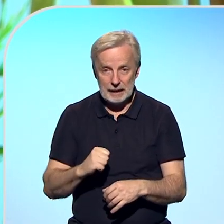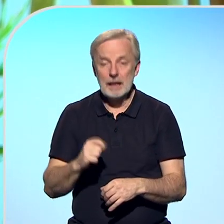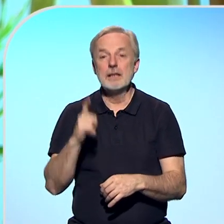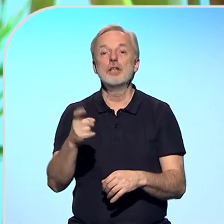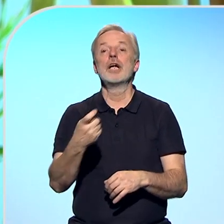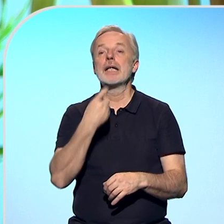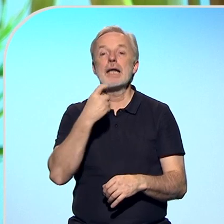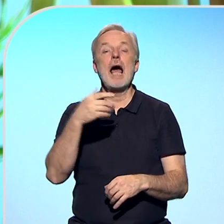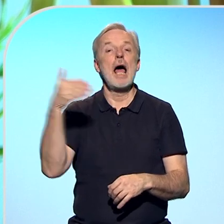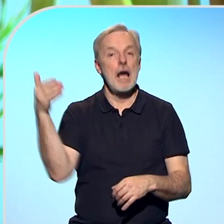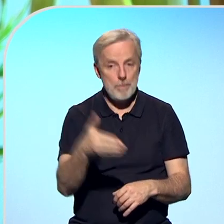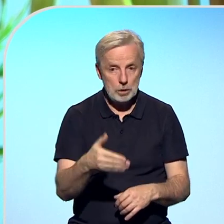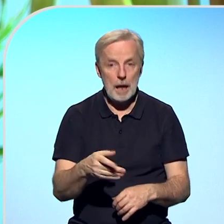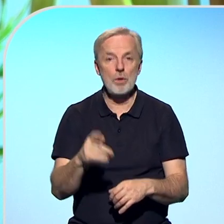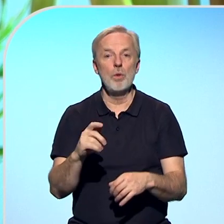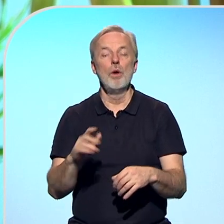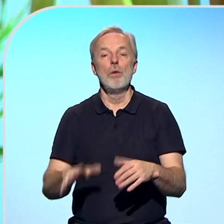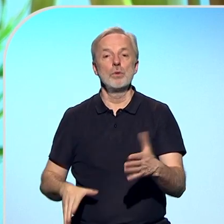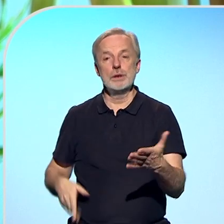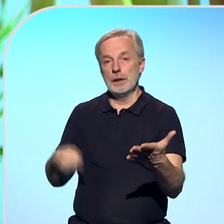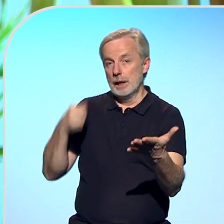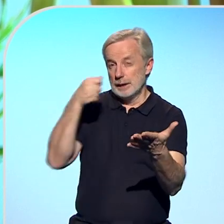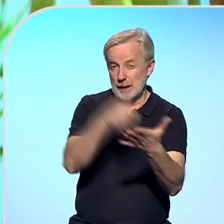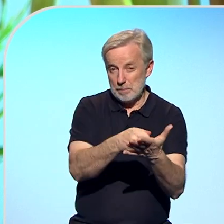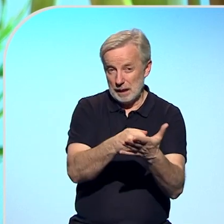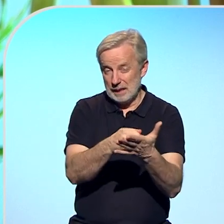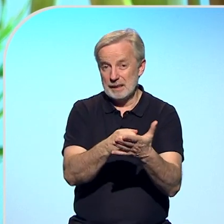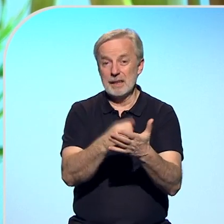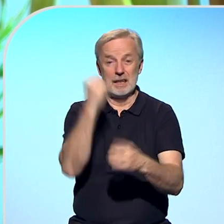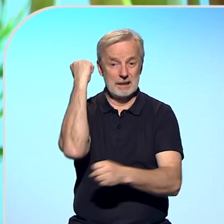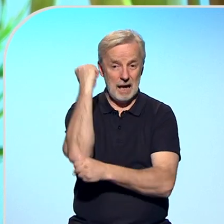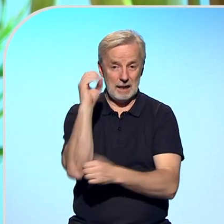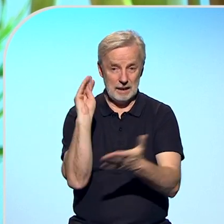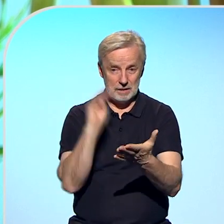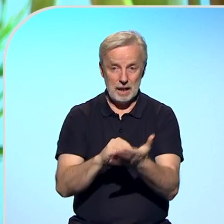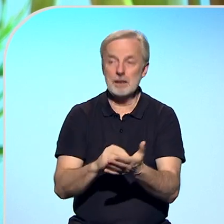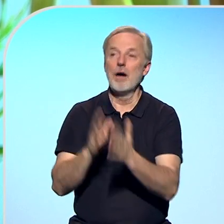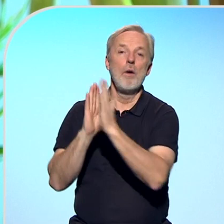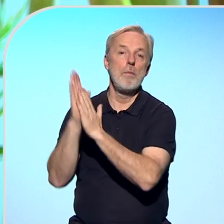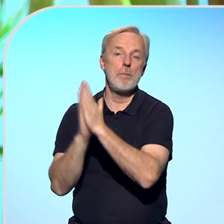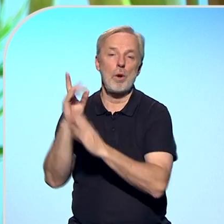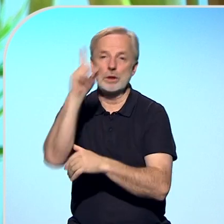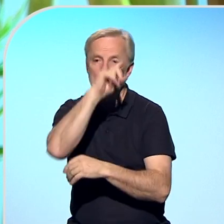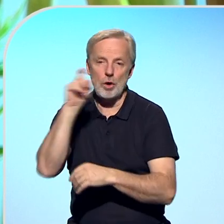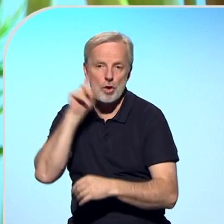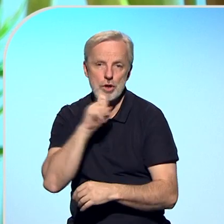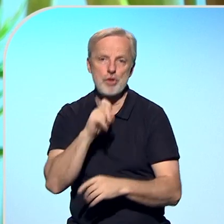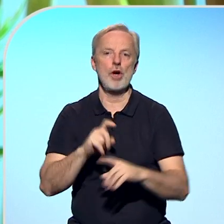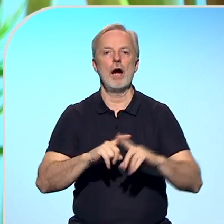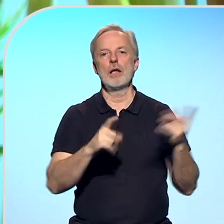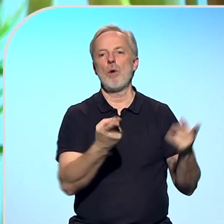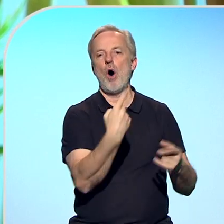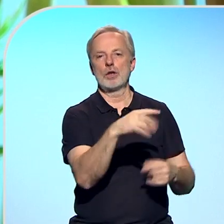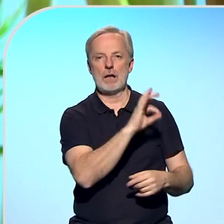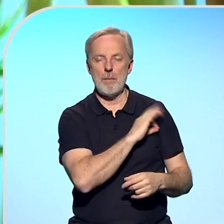nemajú na to zaobstaranie bývania, snažia získať napríklad od rodičov alebo od blízkej rodiny. Tým pádom